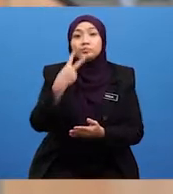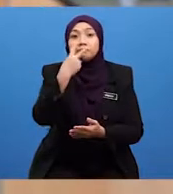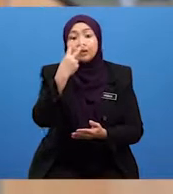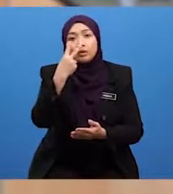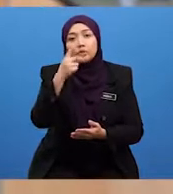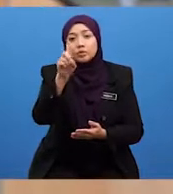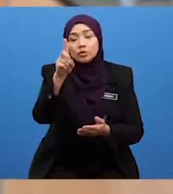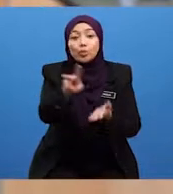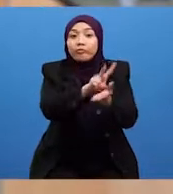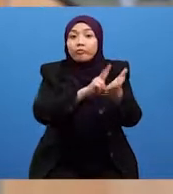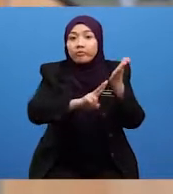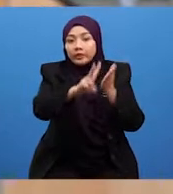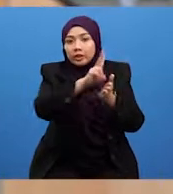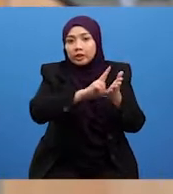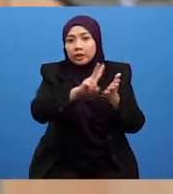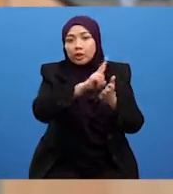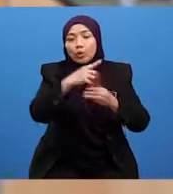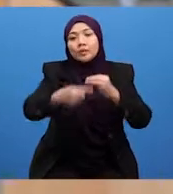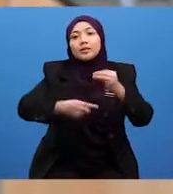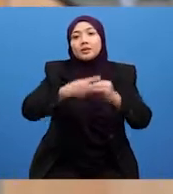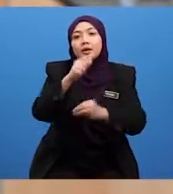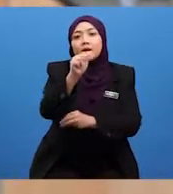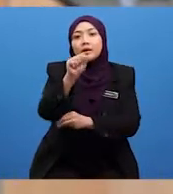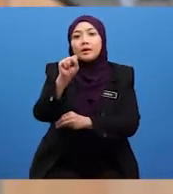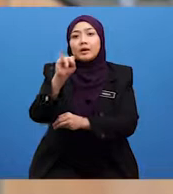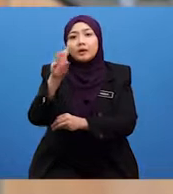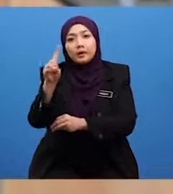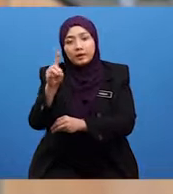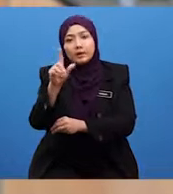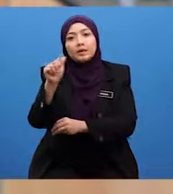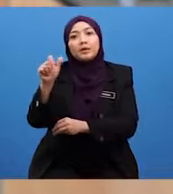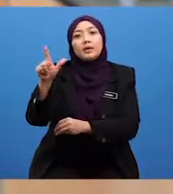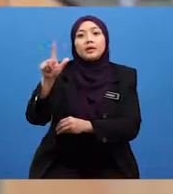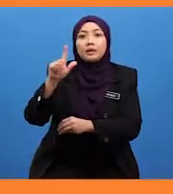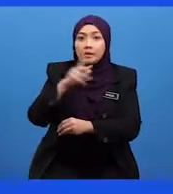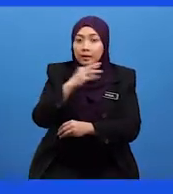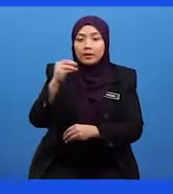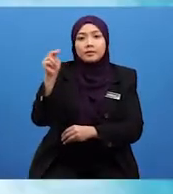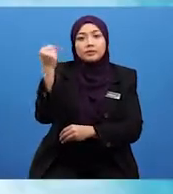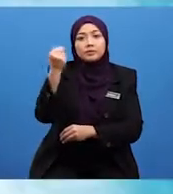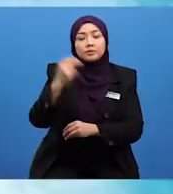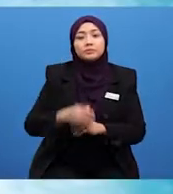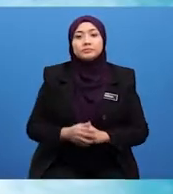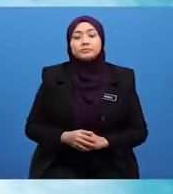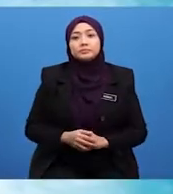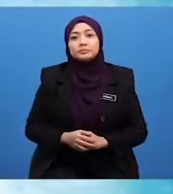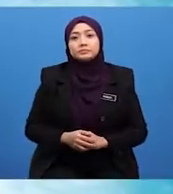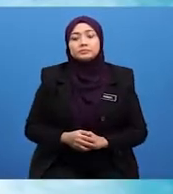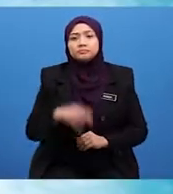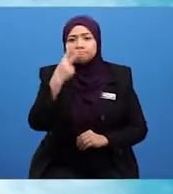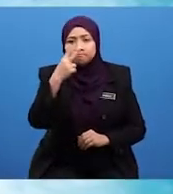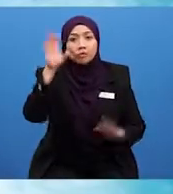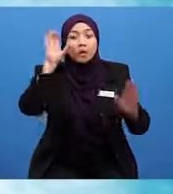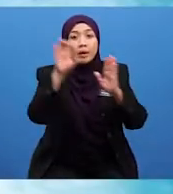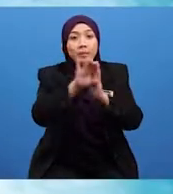menonton satu video klip mengenai asid, alkali dan neutral. Lihat kepada gambar-gambar